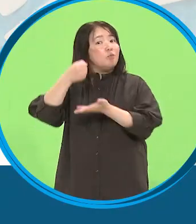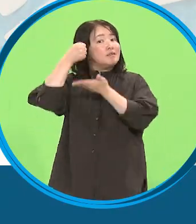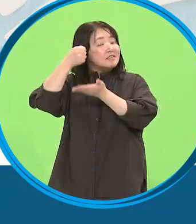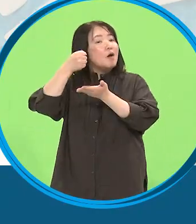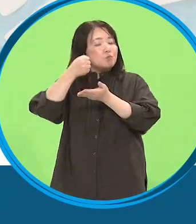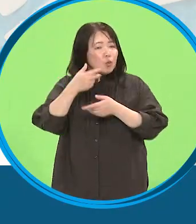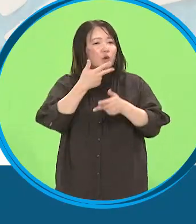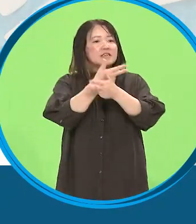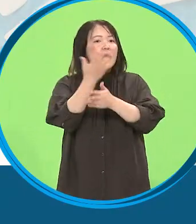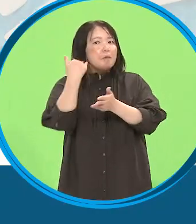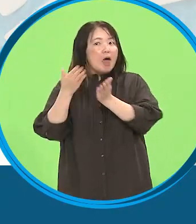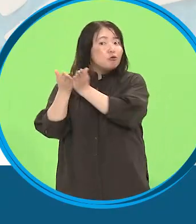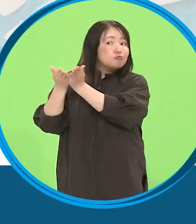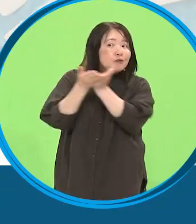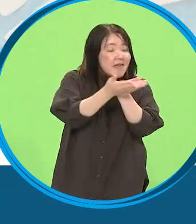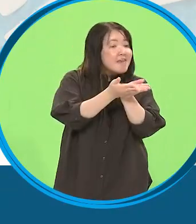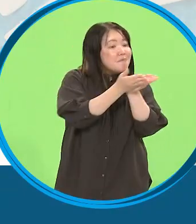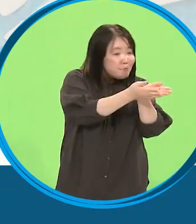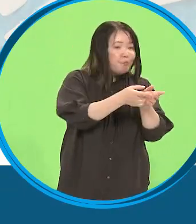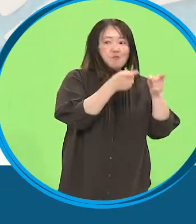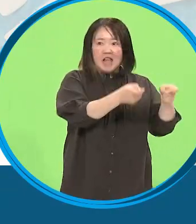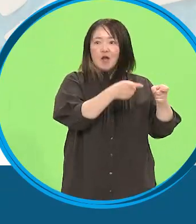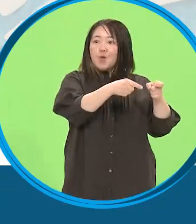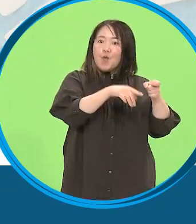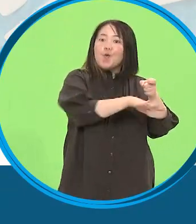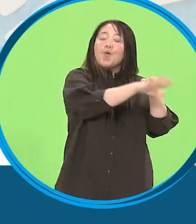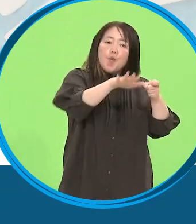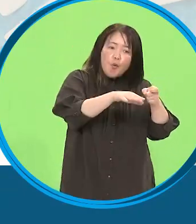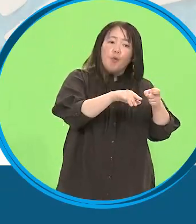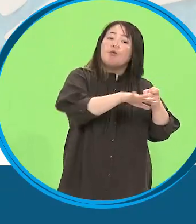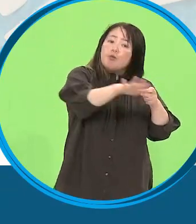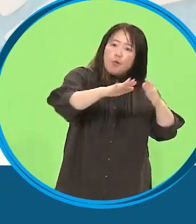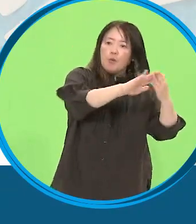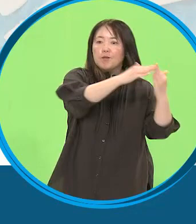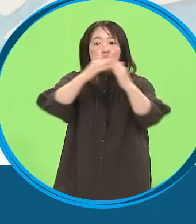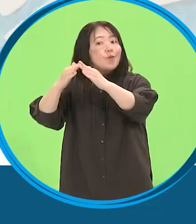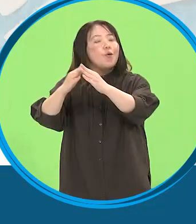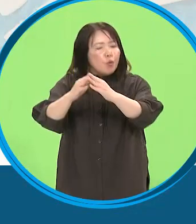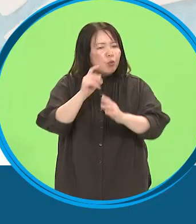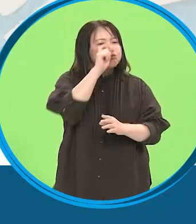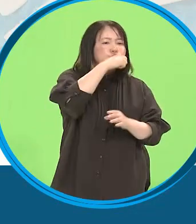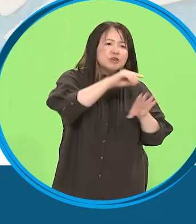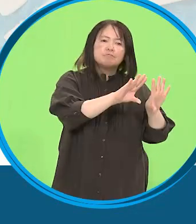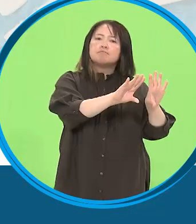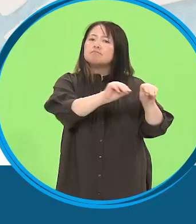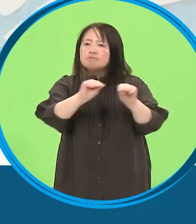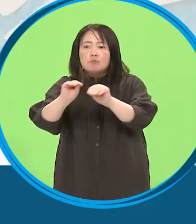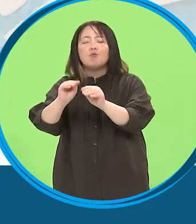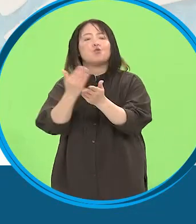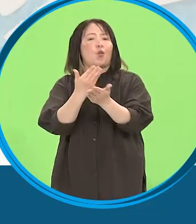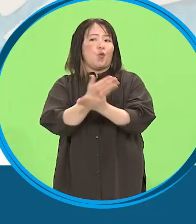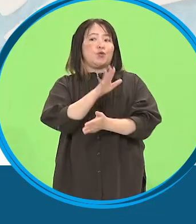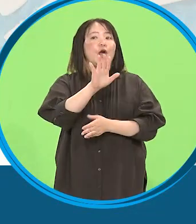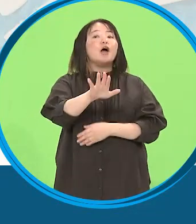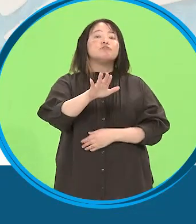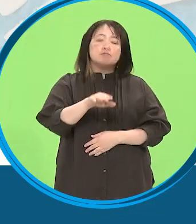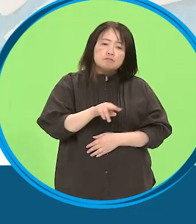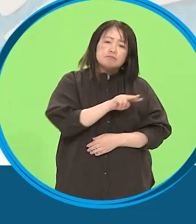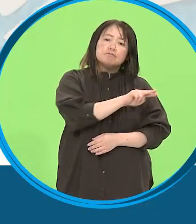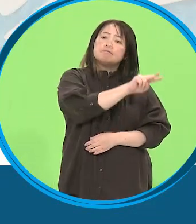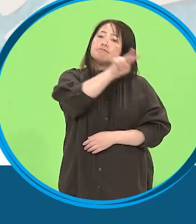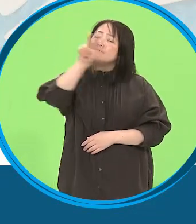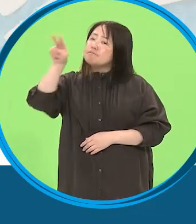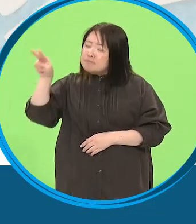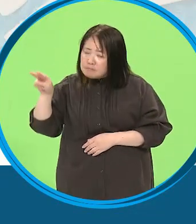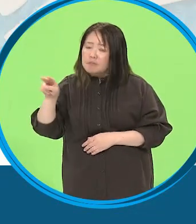本遺産北前船寄港地戦死集落の構成自治体の一つとして認定されている御手洗地区。